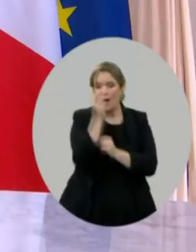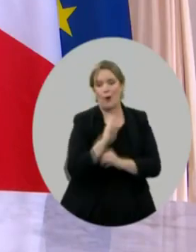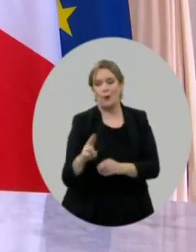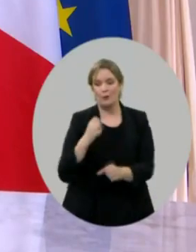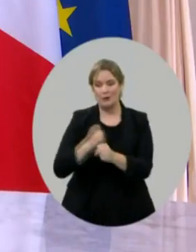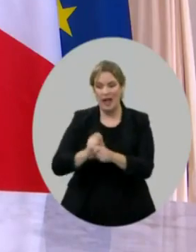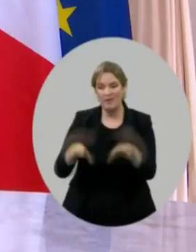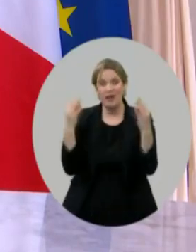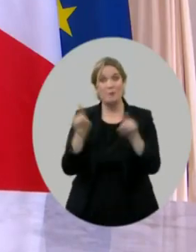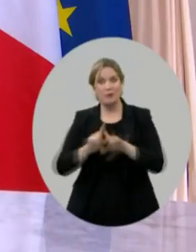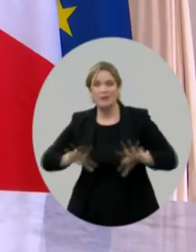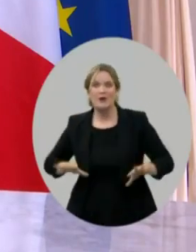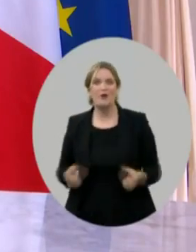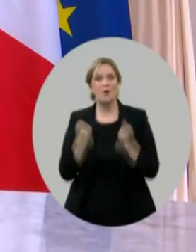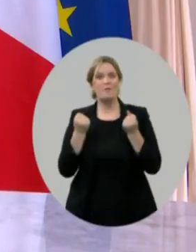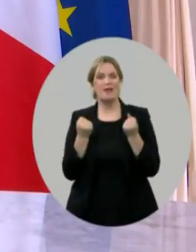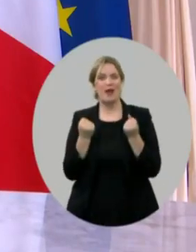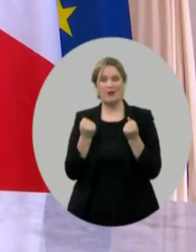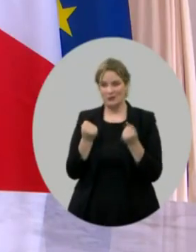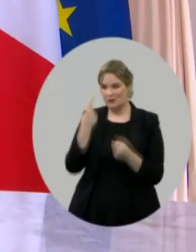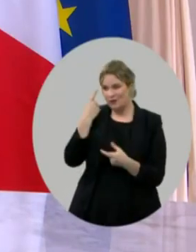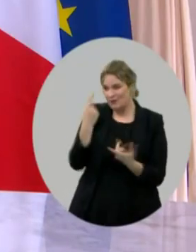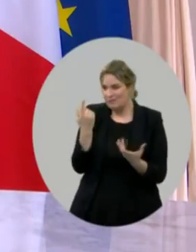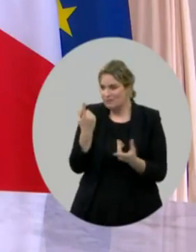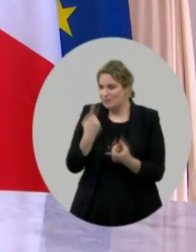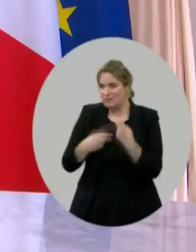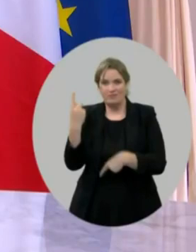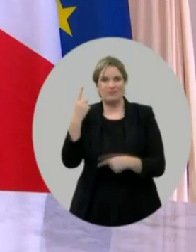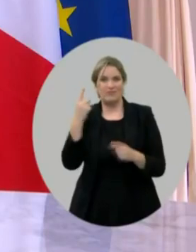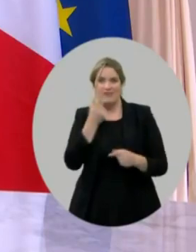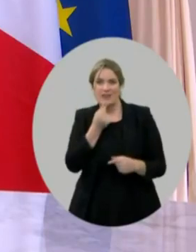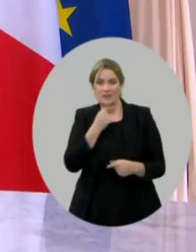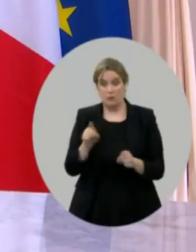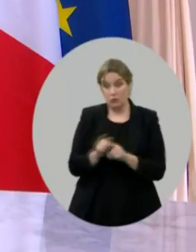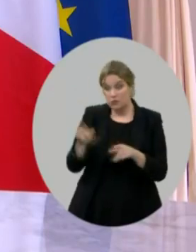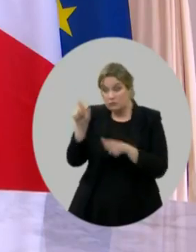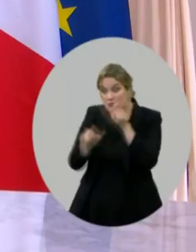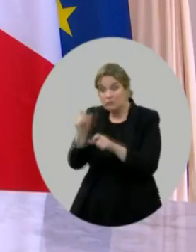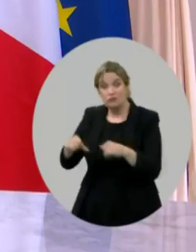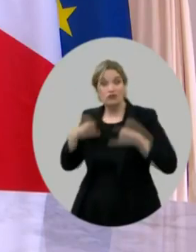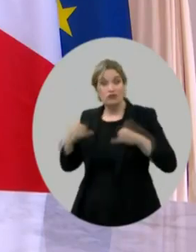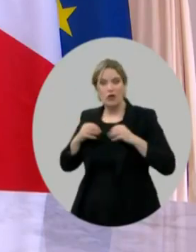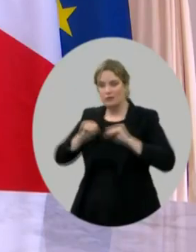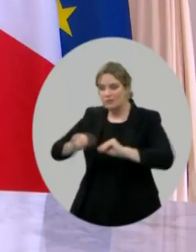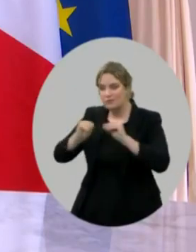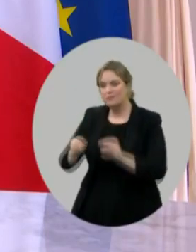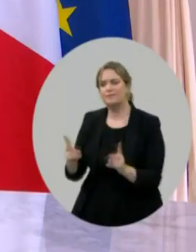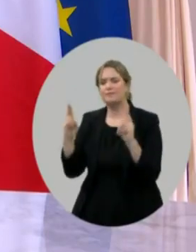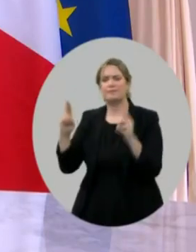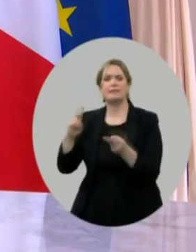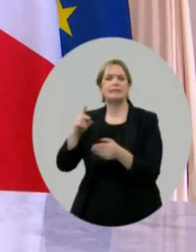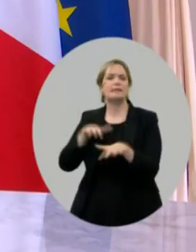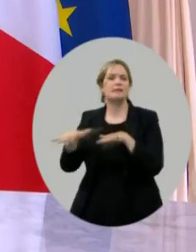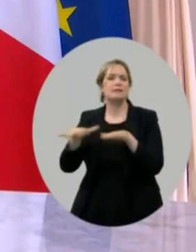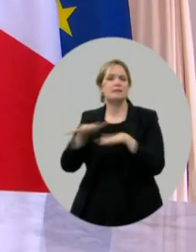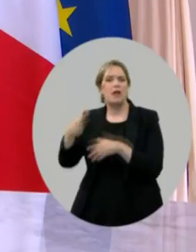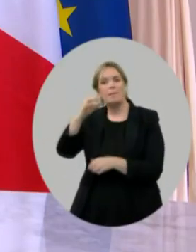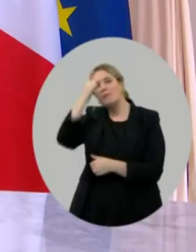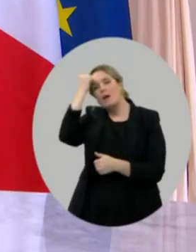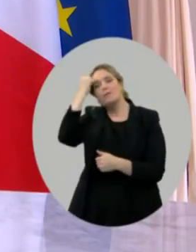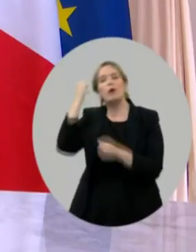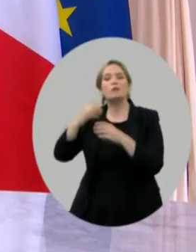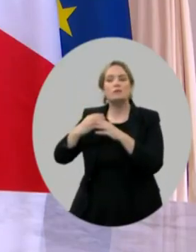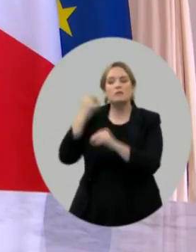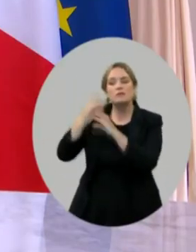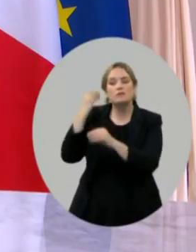travail et des compétences nécessaires pour cela, en formant nos jeunes par l'apprentissage. Le travail est le cœur de